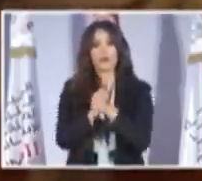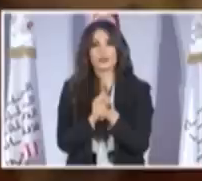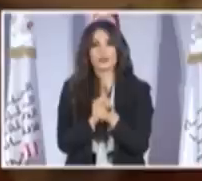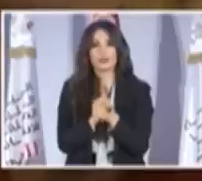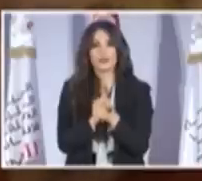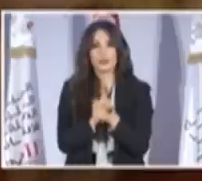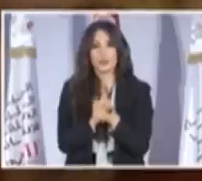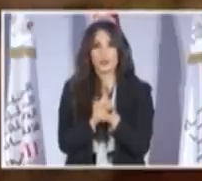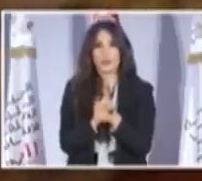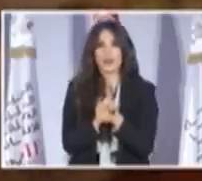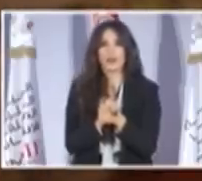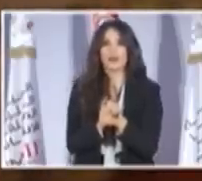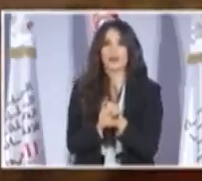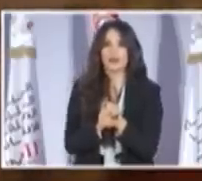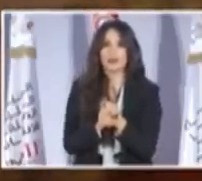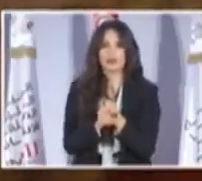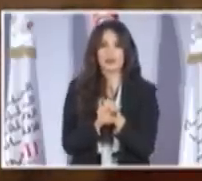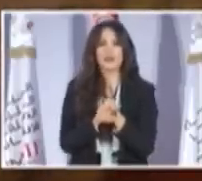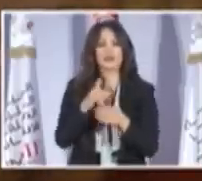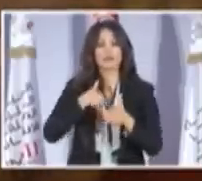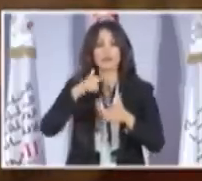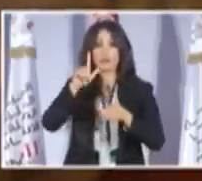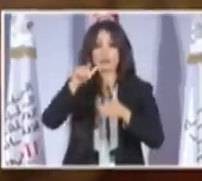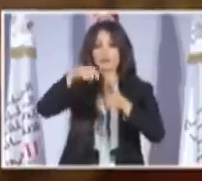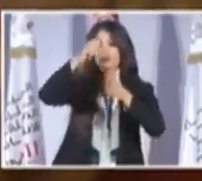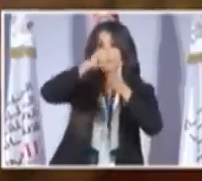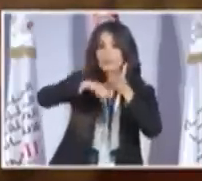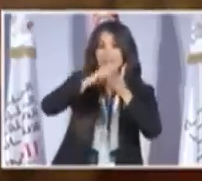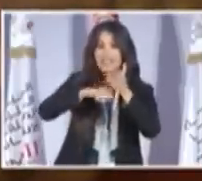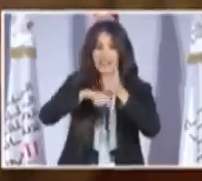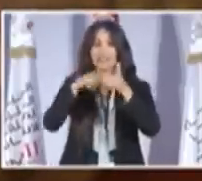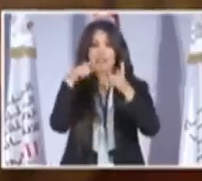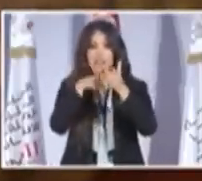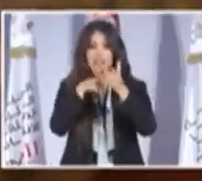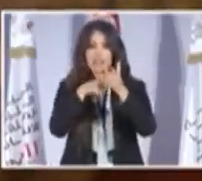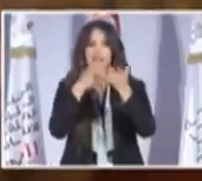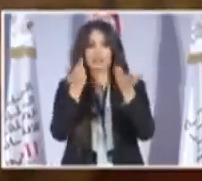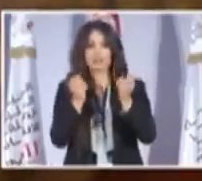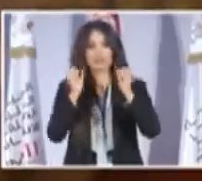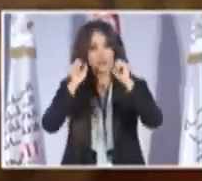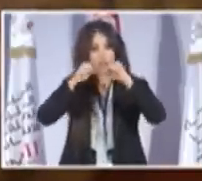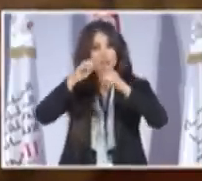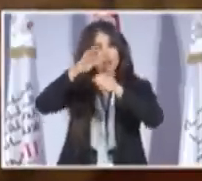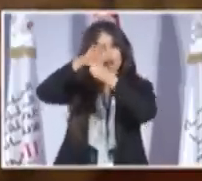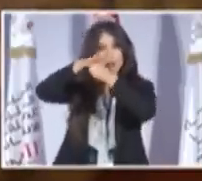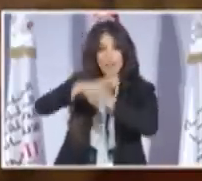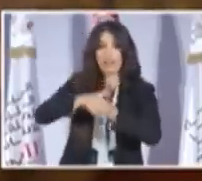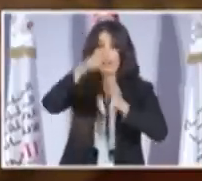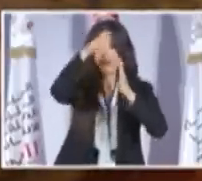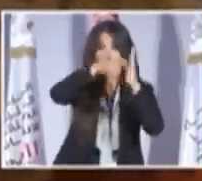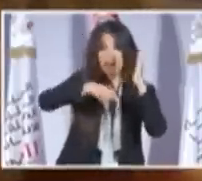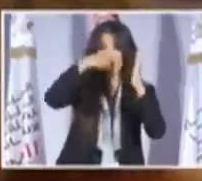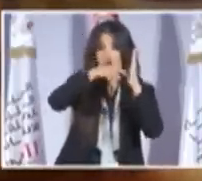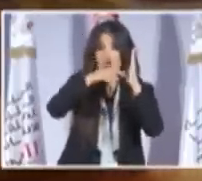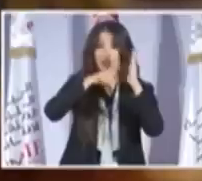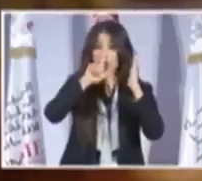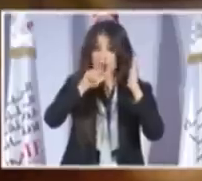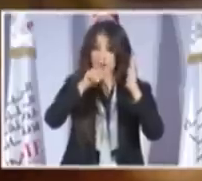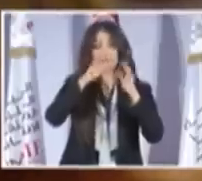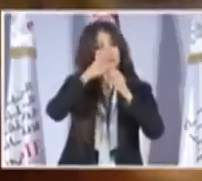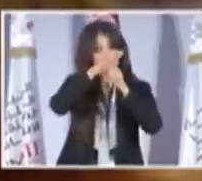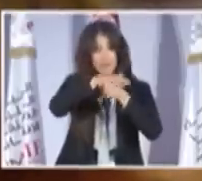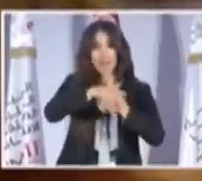هل هناك مخالفات فاعلا حصلت تستحق اسقاط قائمه بقطع النظر عن من كان